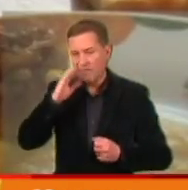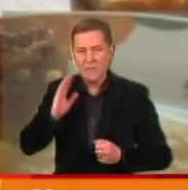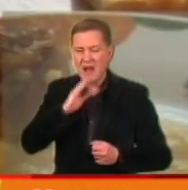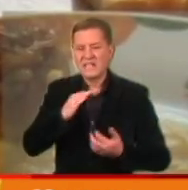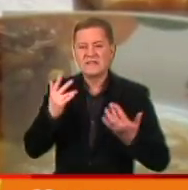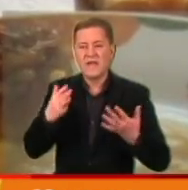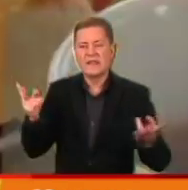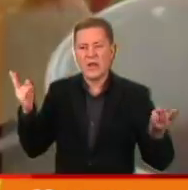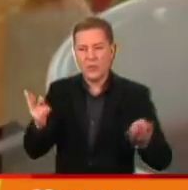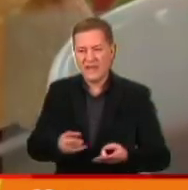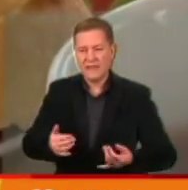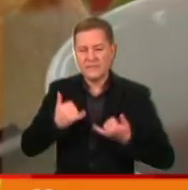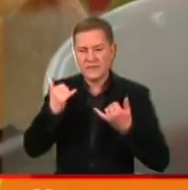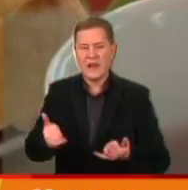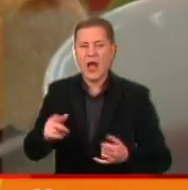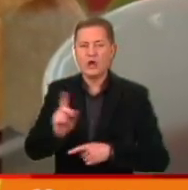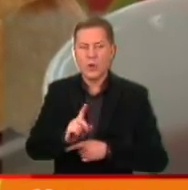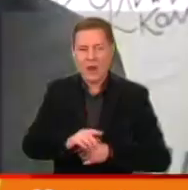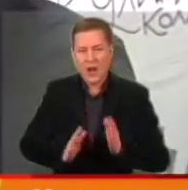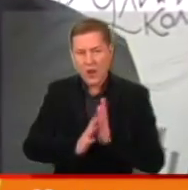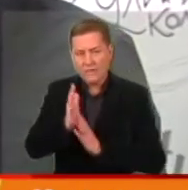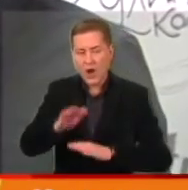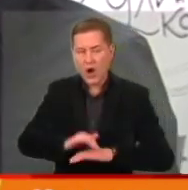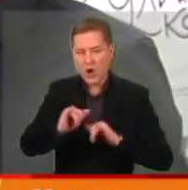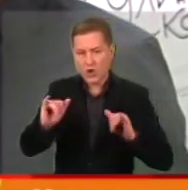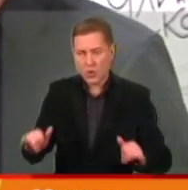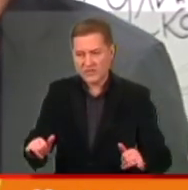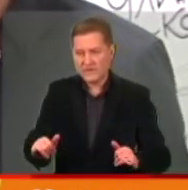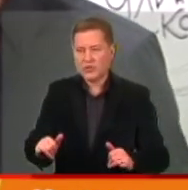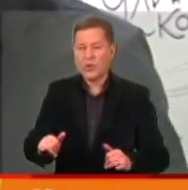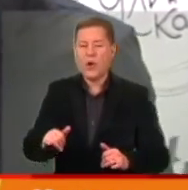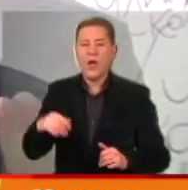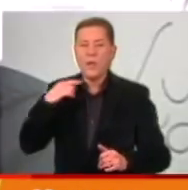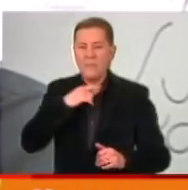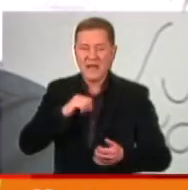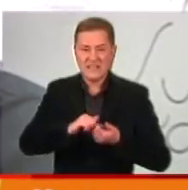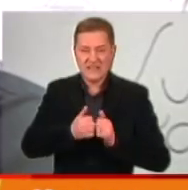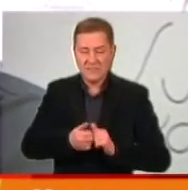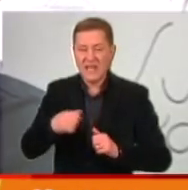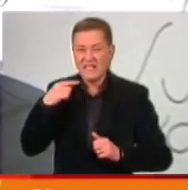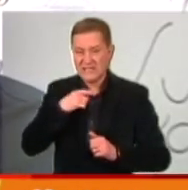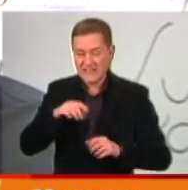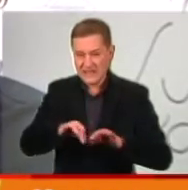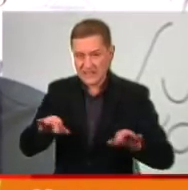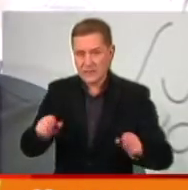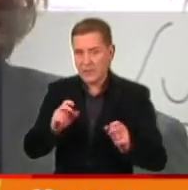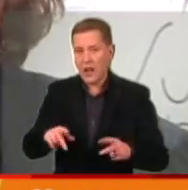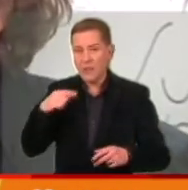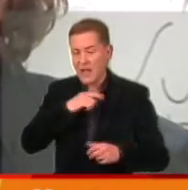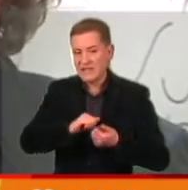а необхідність. Для нормального розвитку. М'ясо заміняє сосисками, це як м'ясо заміняє бумагою. Кожен ребенок має в неділю